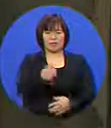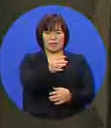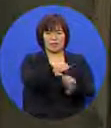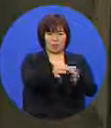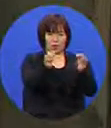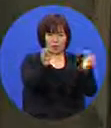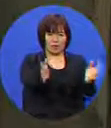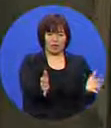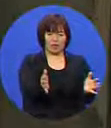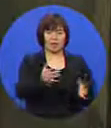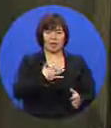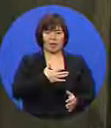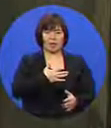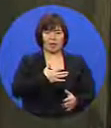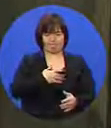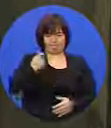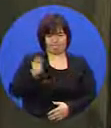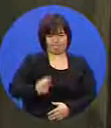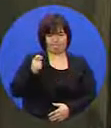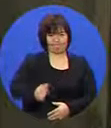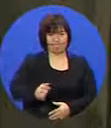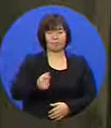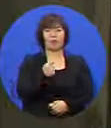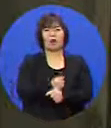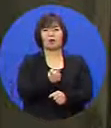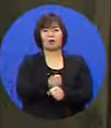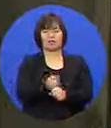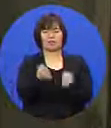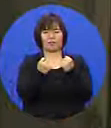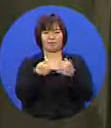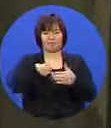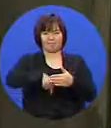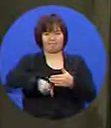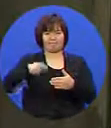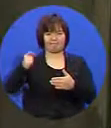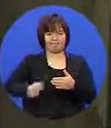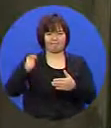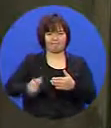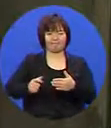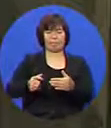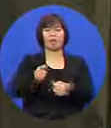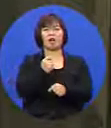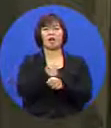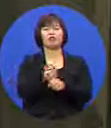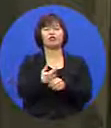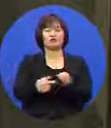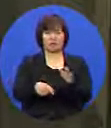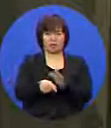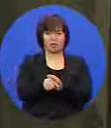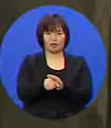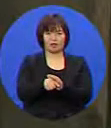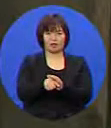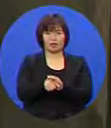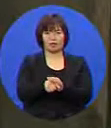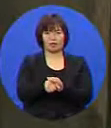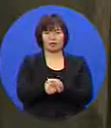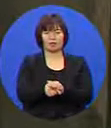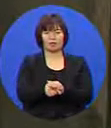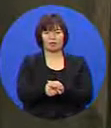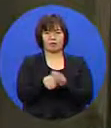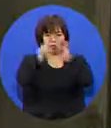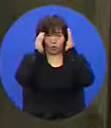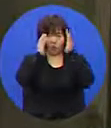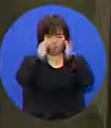그동안에 자기 내실을 다지고 내공을 다지는 그러한